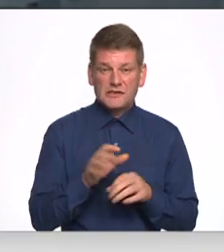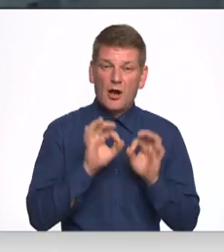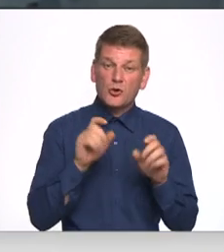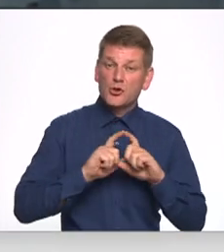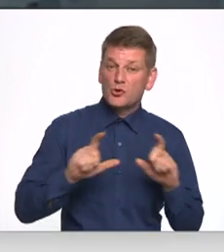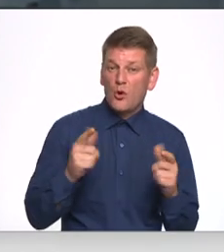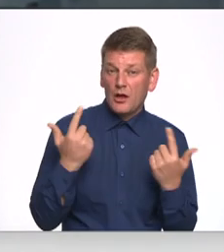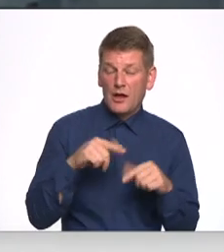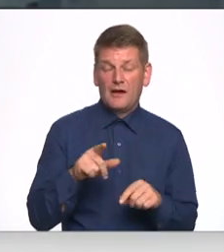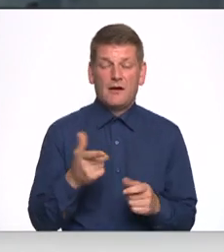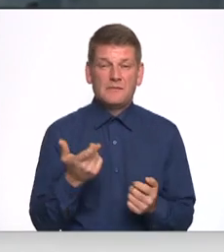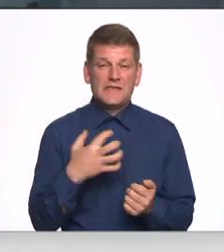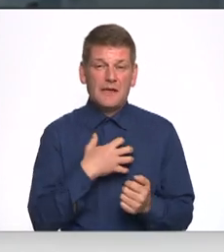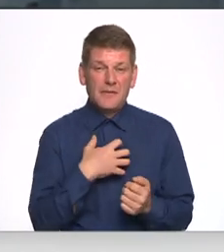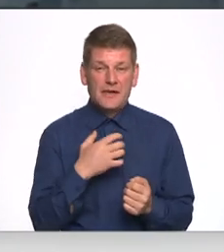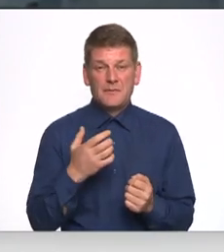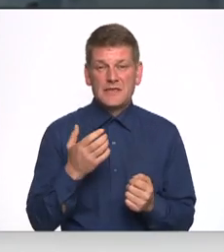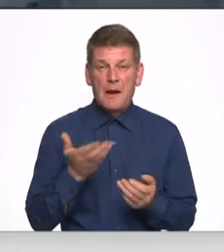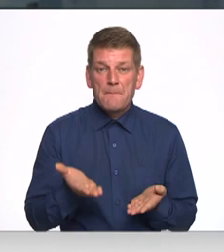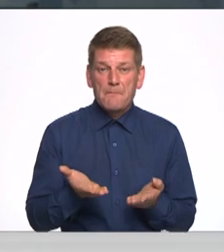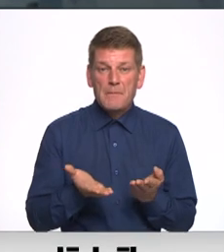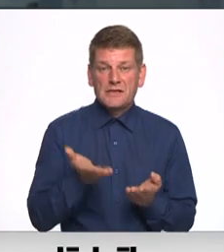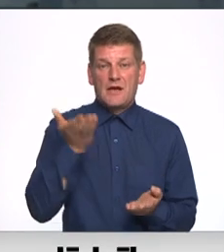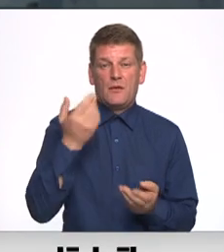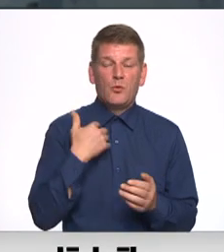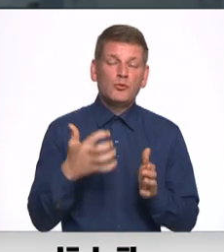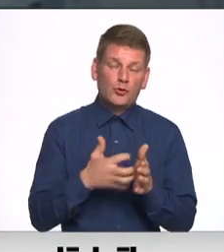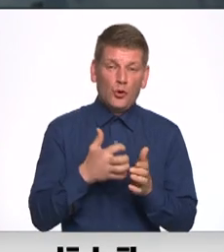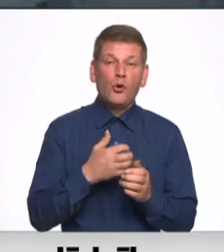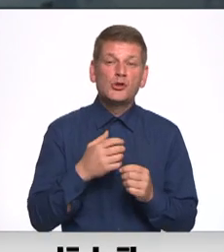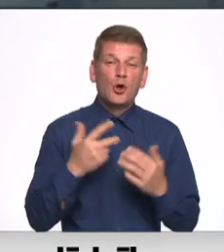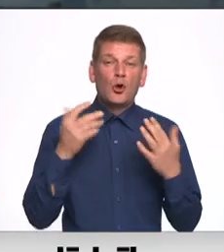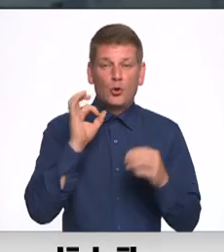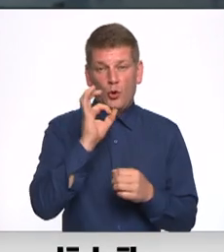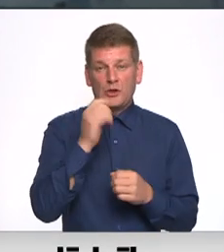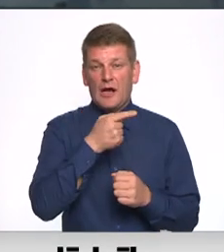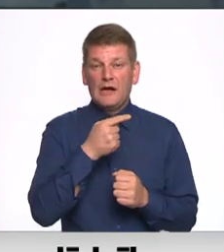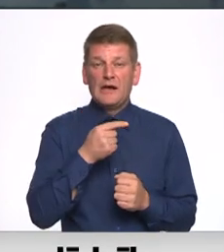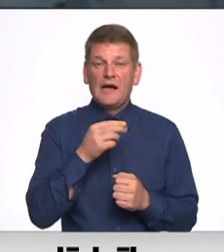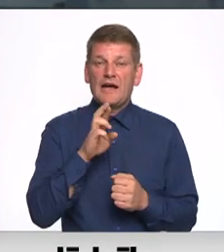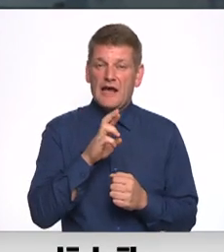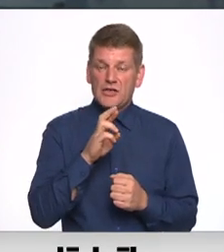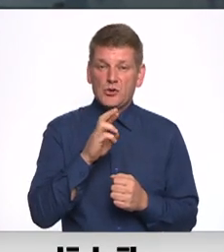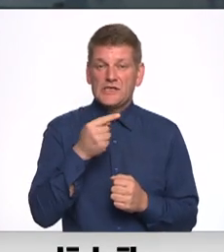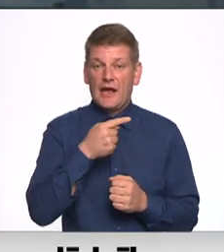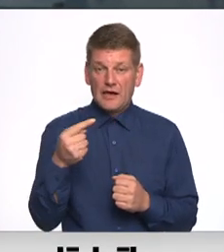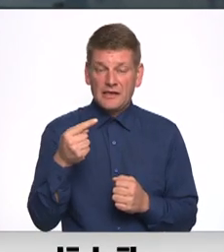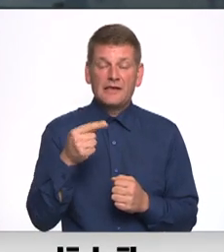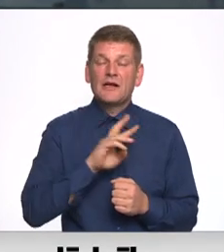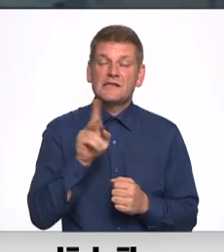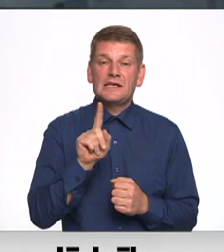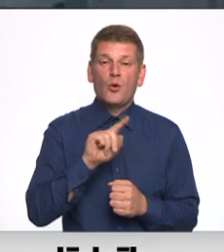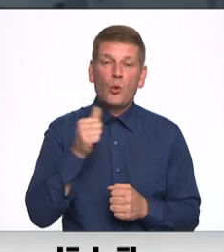arī slimības tādam pacēlumam mums ļoti trūks tā reizes negatīvā asins grupa, kas ir